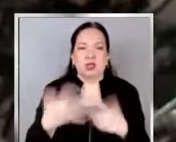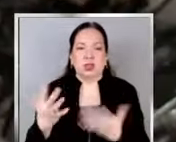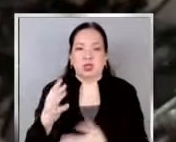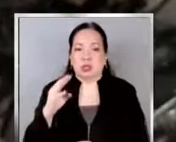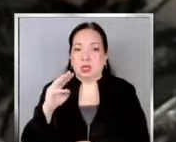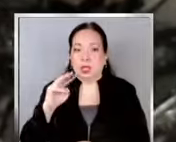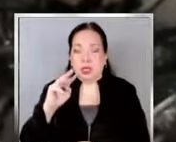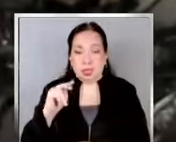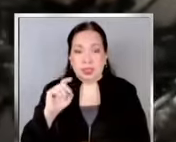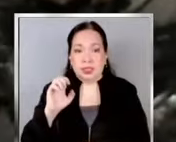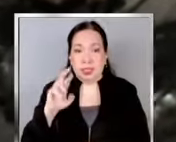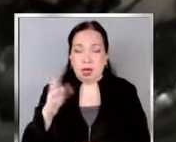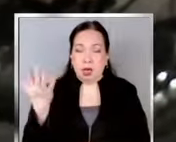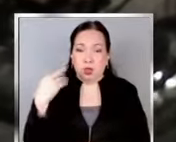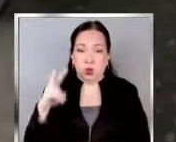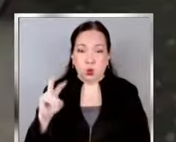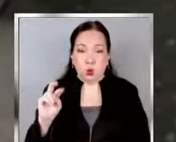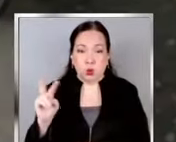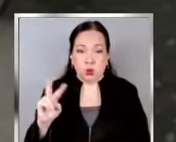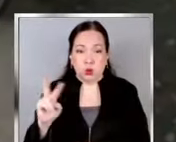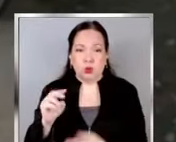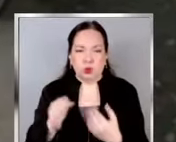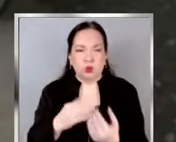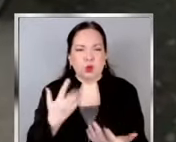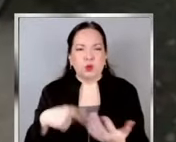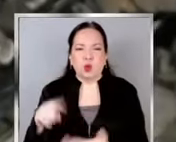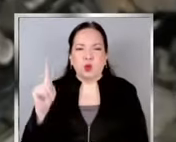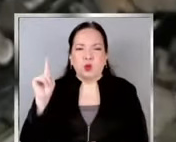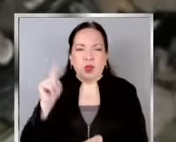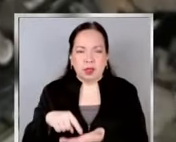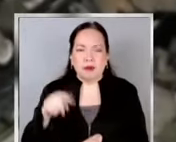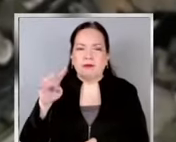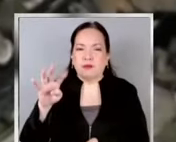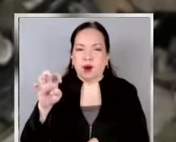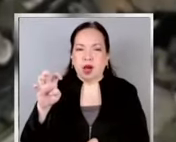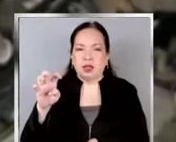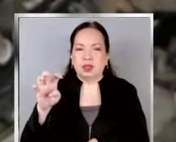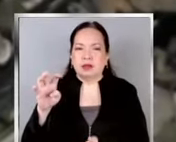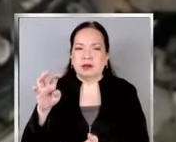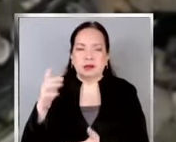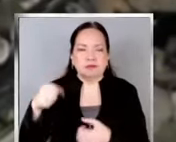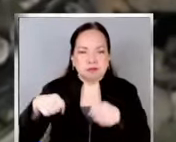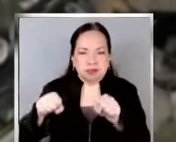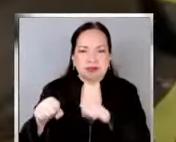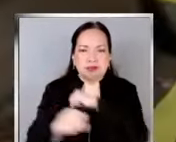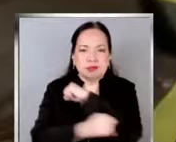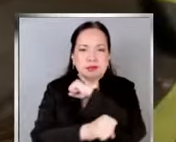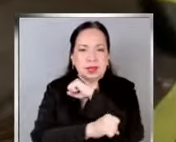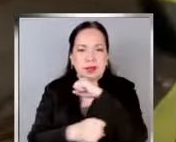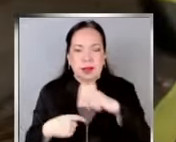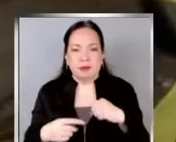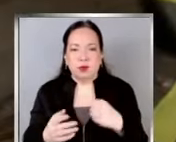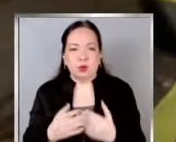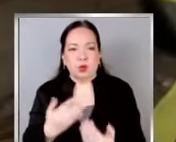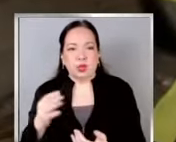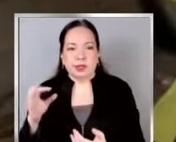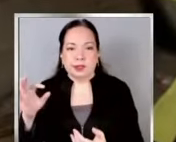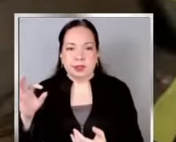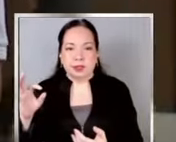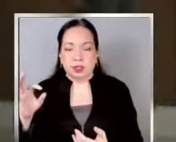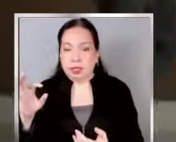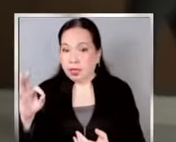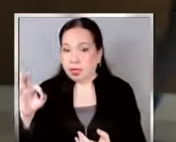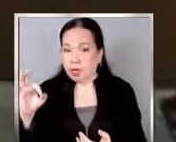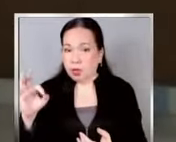2022, umaabot daw sa mahigit 1,400 ang mga motorsiklong ninakaw at higit 900 o nasa 66% ang